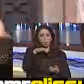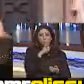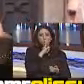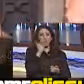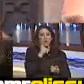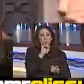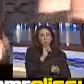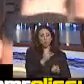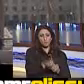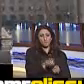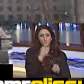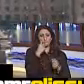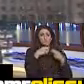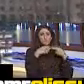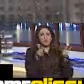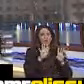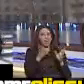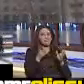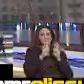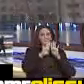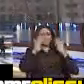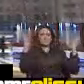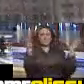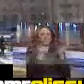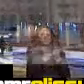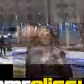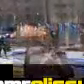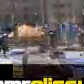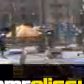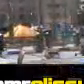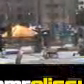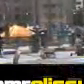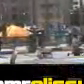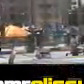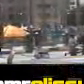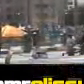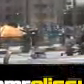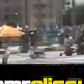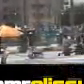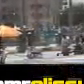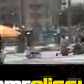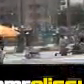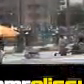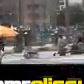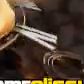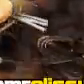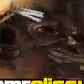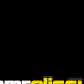متى سيفتح مجمع التحرير؟ إيمان توني، 90 دقيقة، قناة المحور.